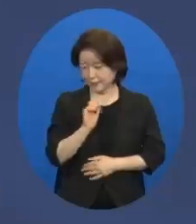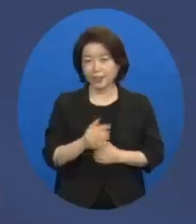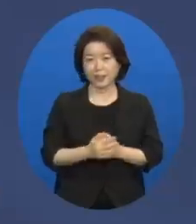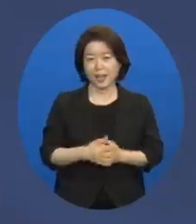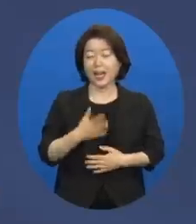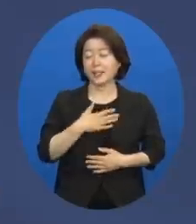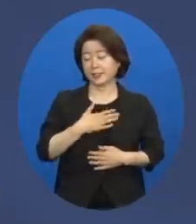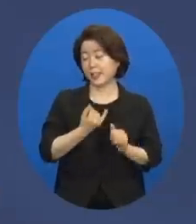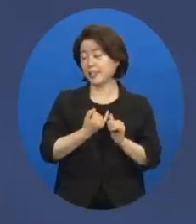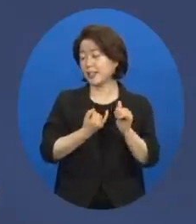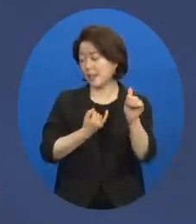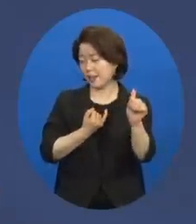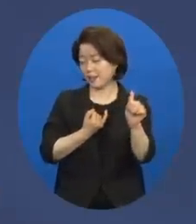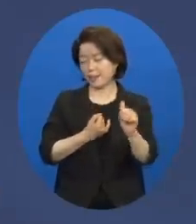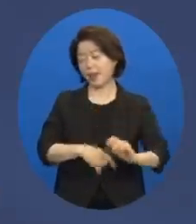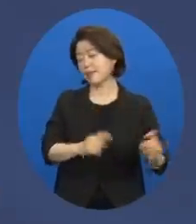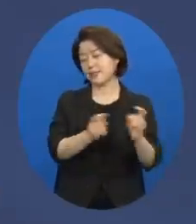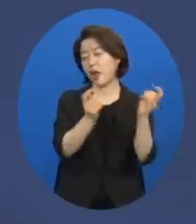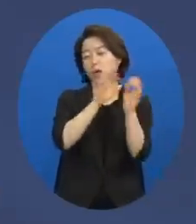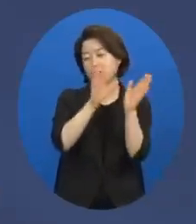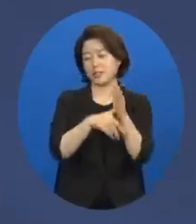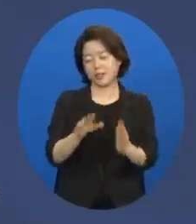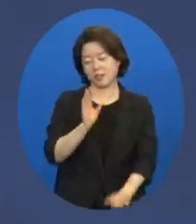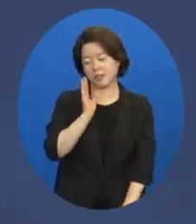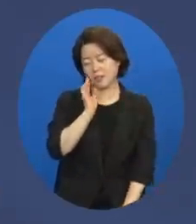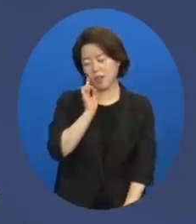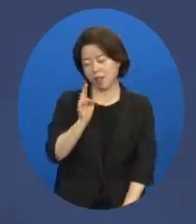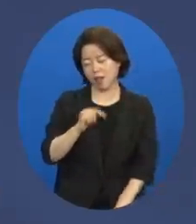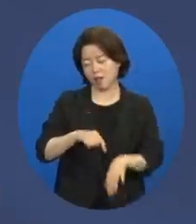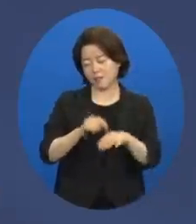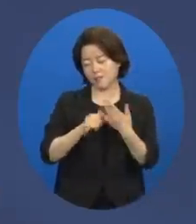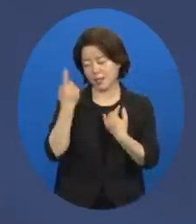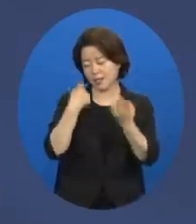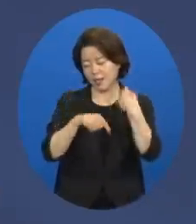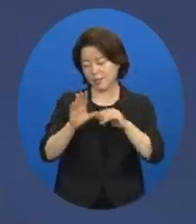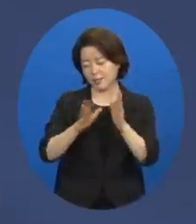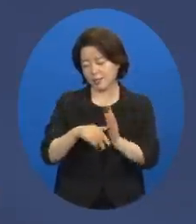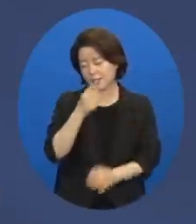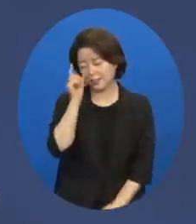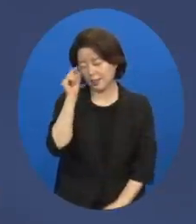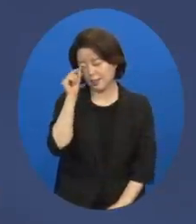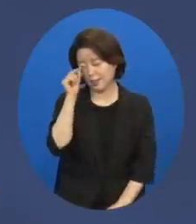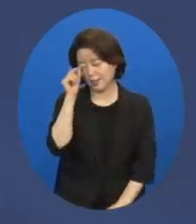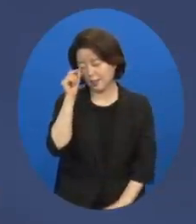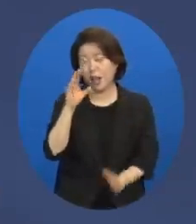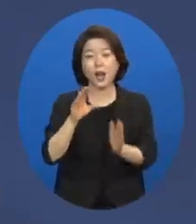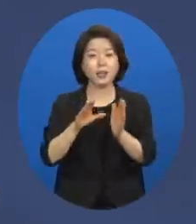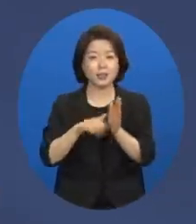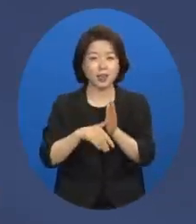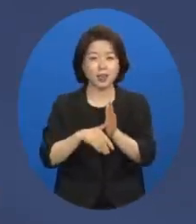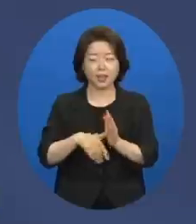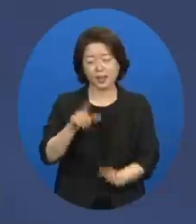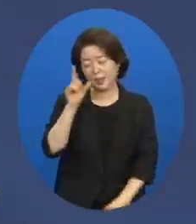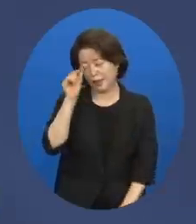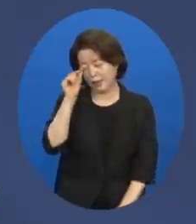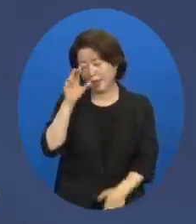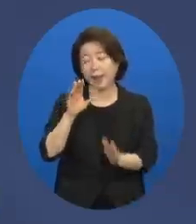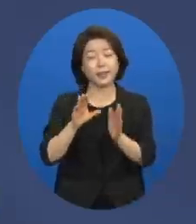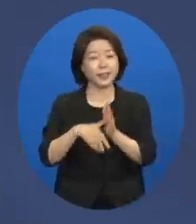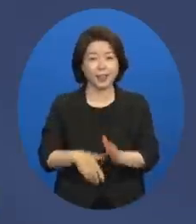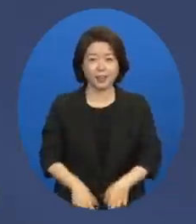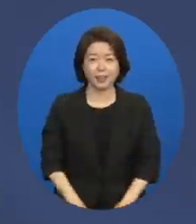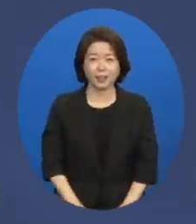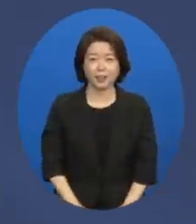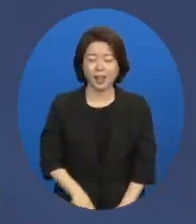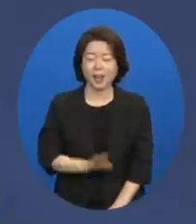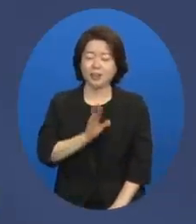저희 신랑이랑 싸워가지고 너무 속상해가지고 잠이 오질 않는데 그때 잠이 오지 않을 때